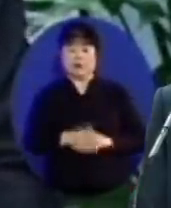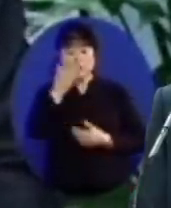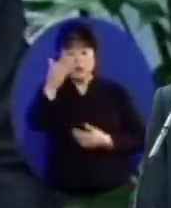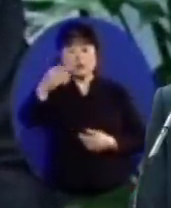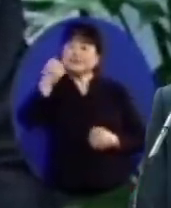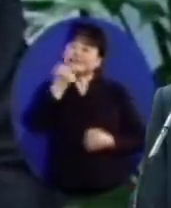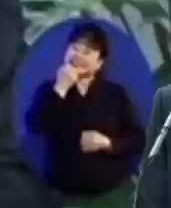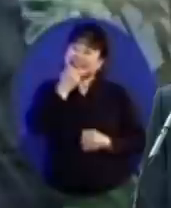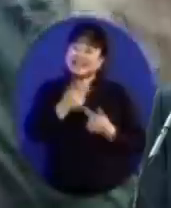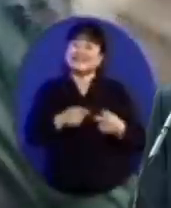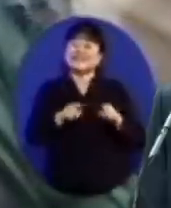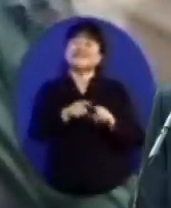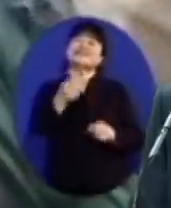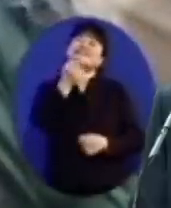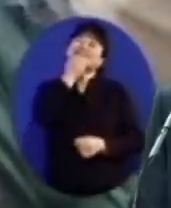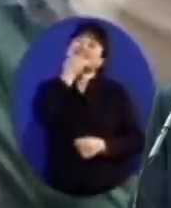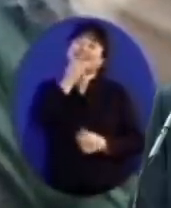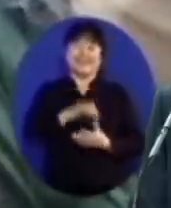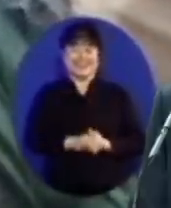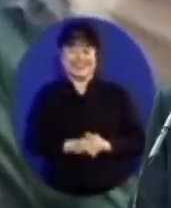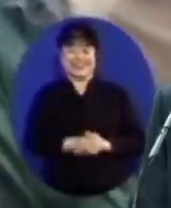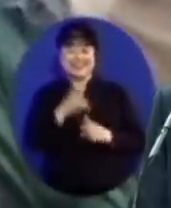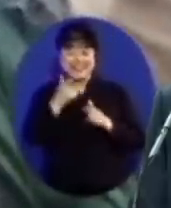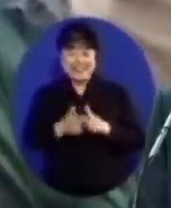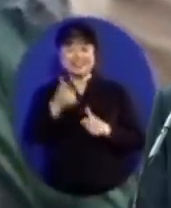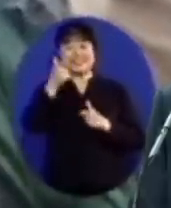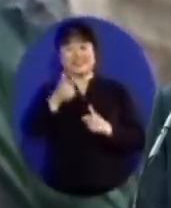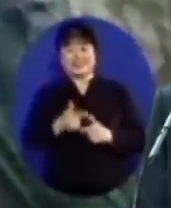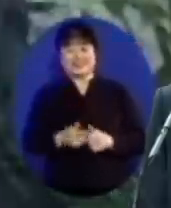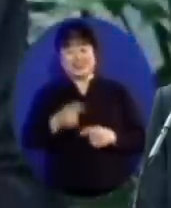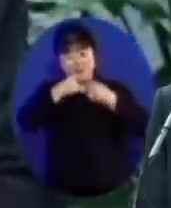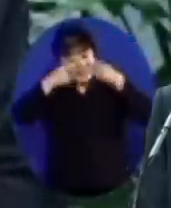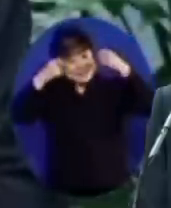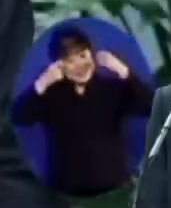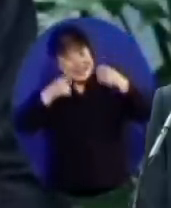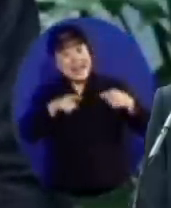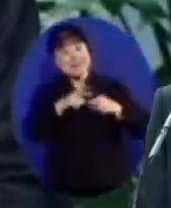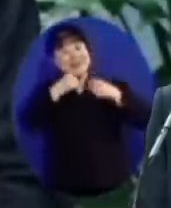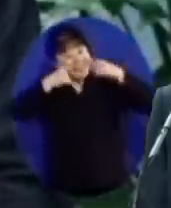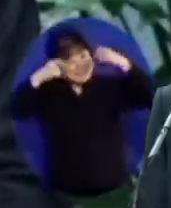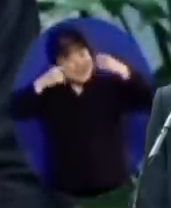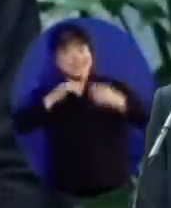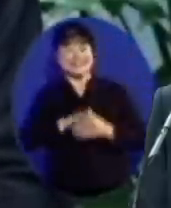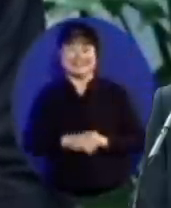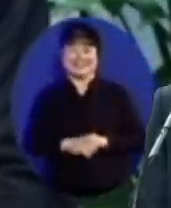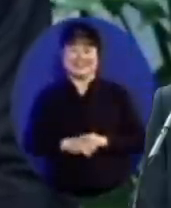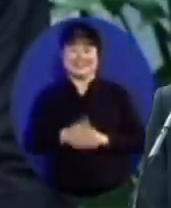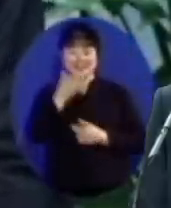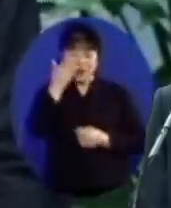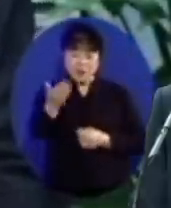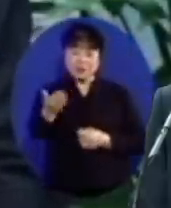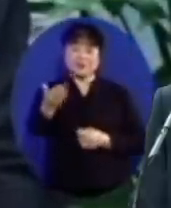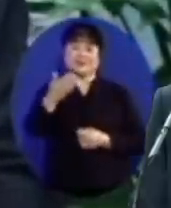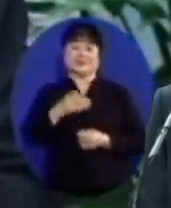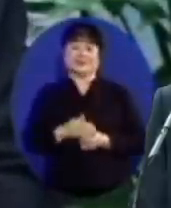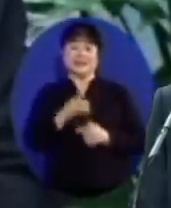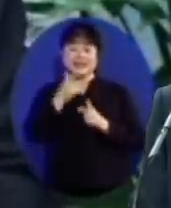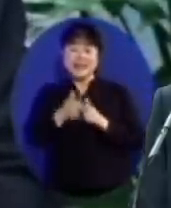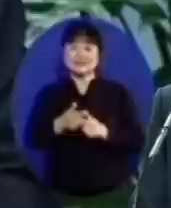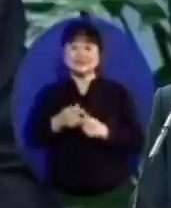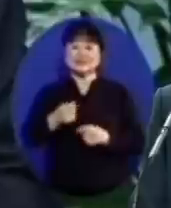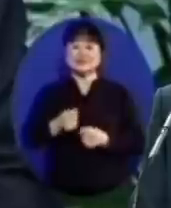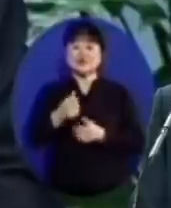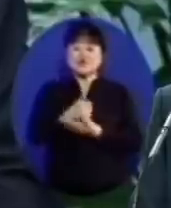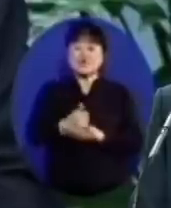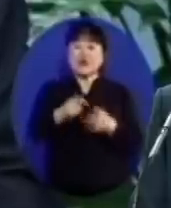여러분이 웃을 때 예수님이 웃으십니다. 예수님이 여러분이 즐거워할 때 예수님은 같이 즐거워합니다. 여러분께 예수님은